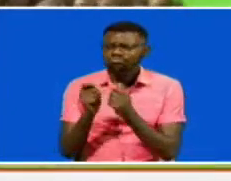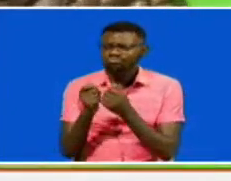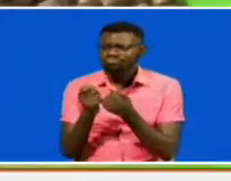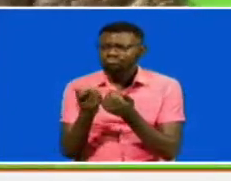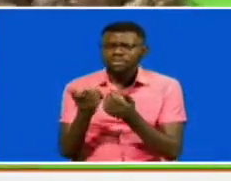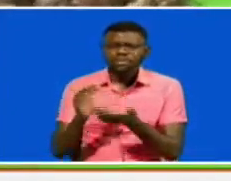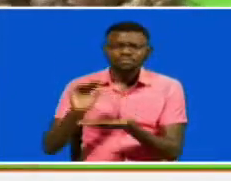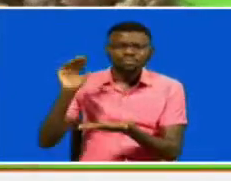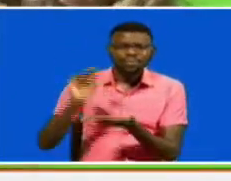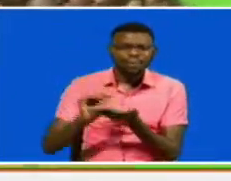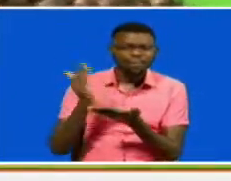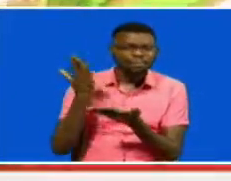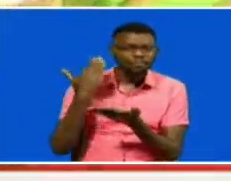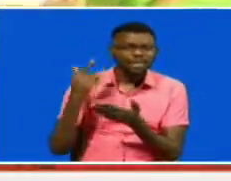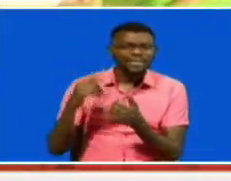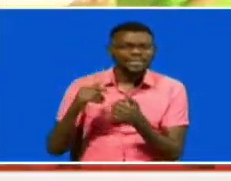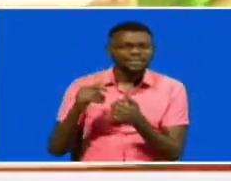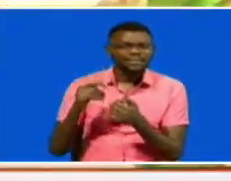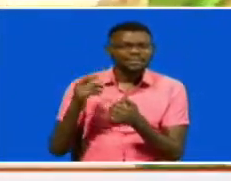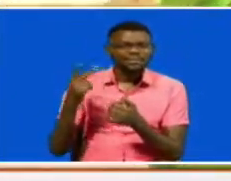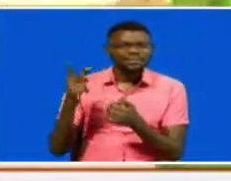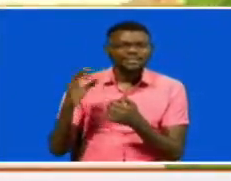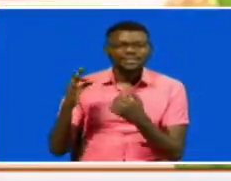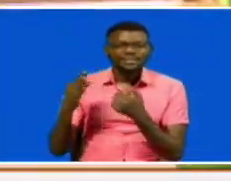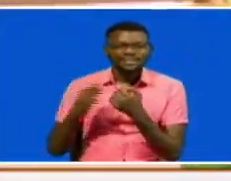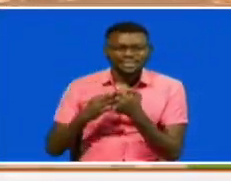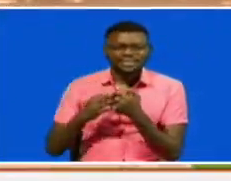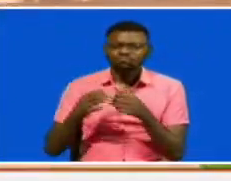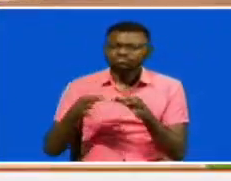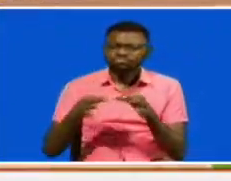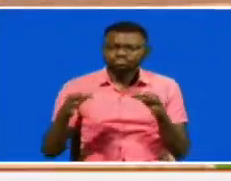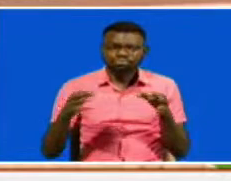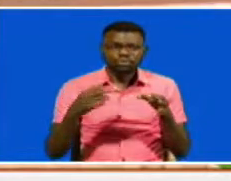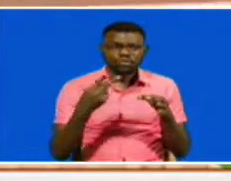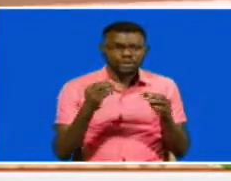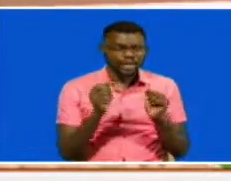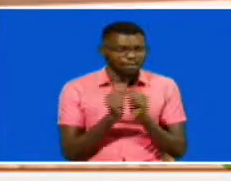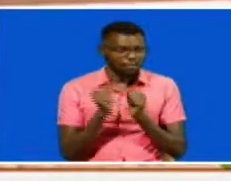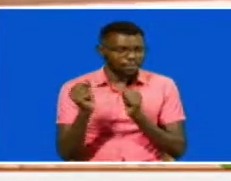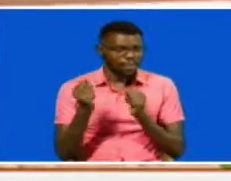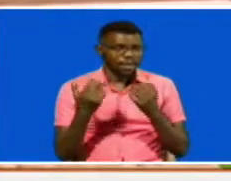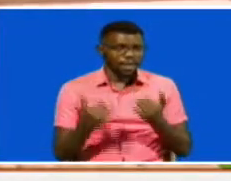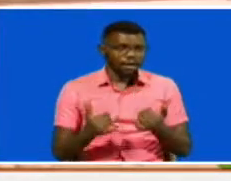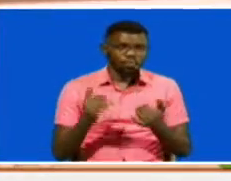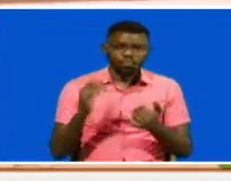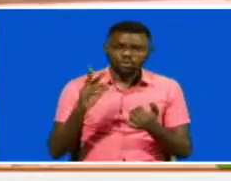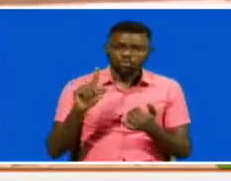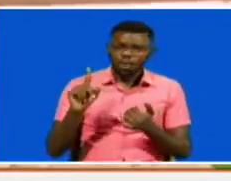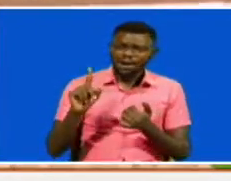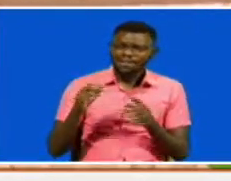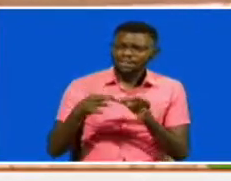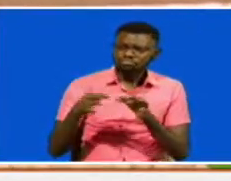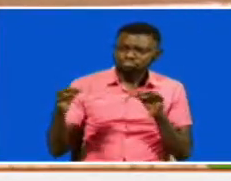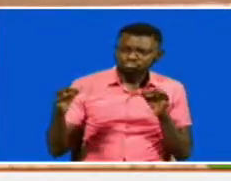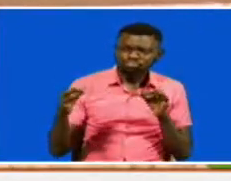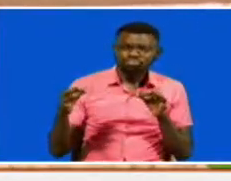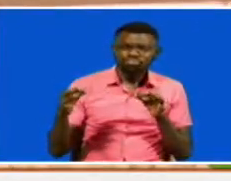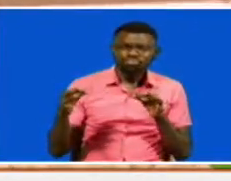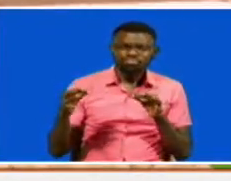ekari 1028 mnamo mwaka 2015 hadi 1021 mwaka